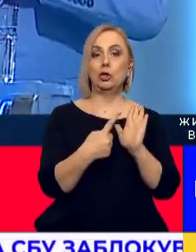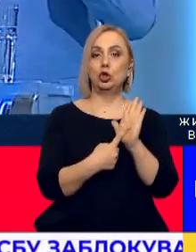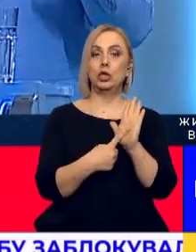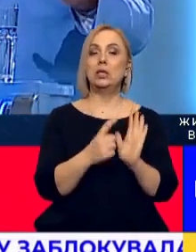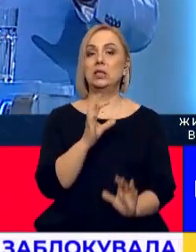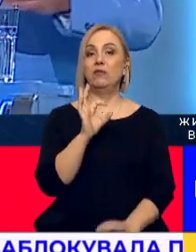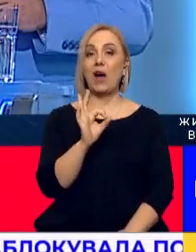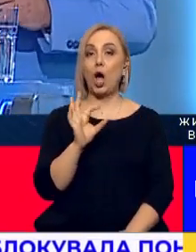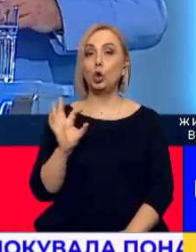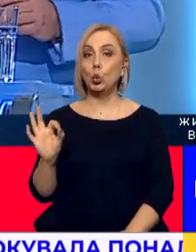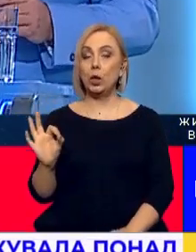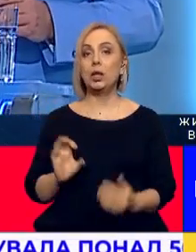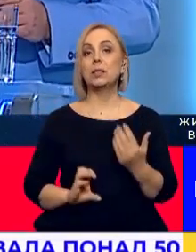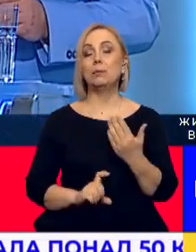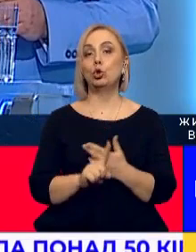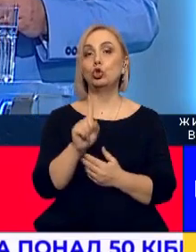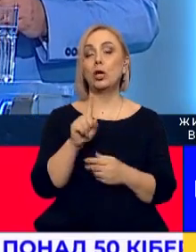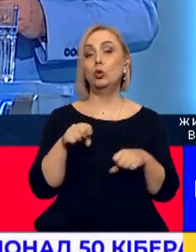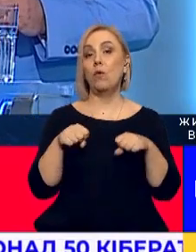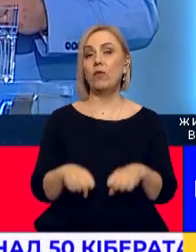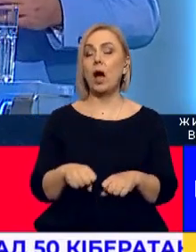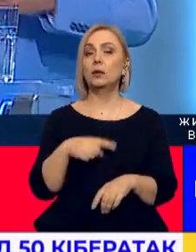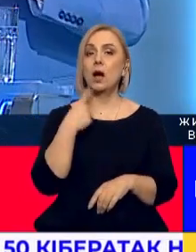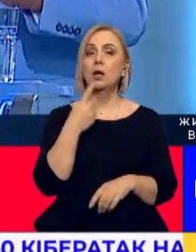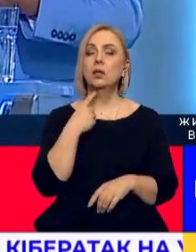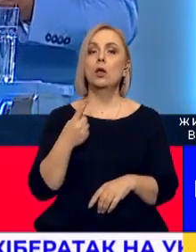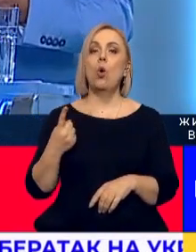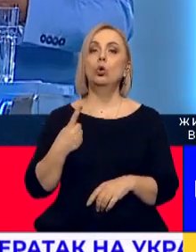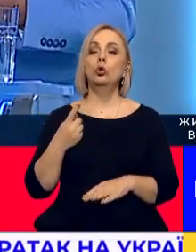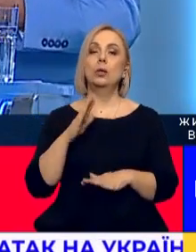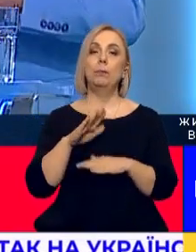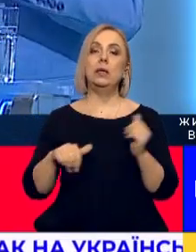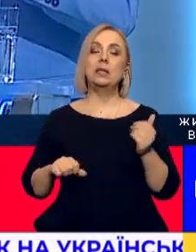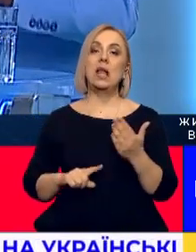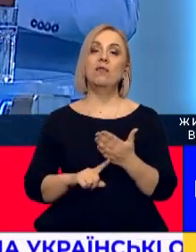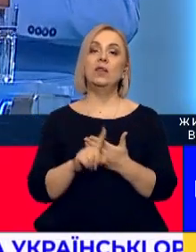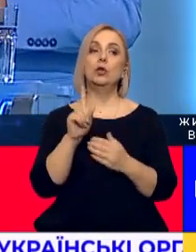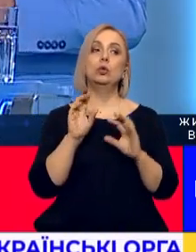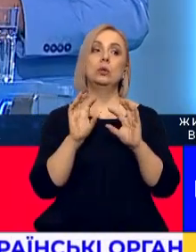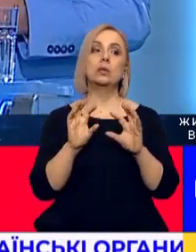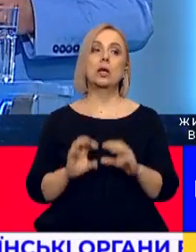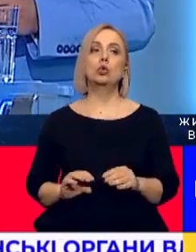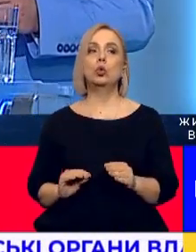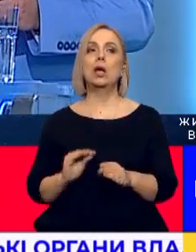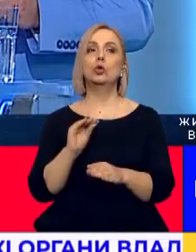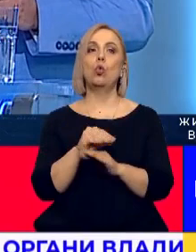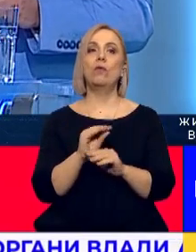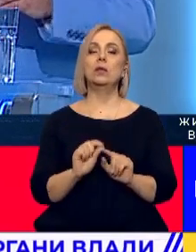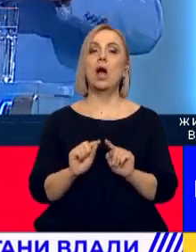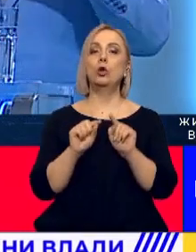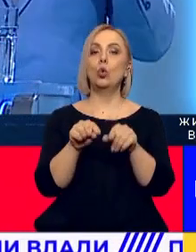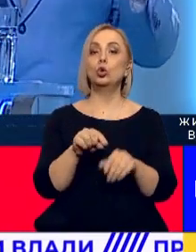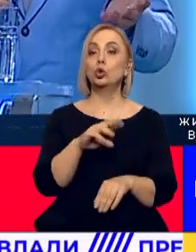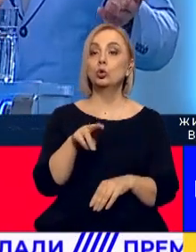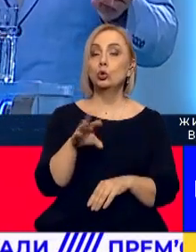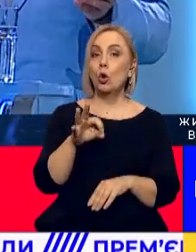56.00. Спочатку влада казала, що очікує після введення цього закону додаткових надходжень до державного